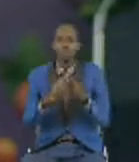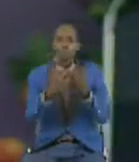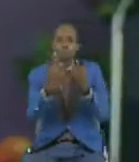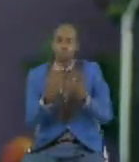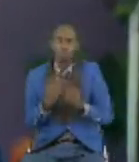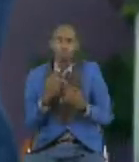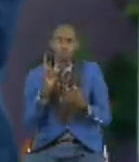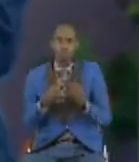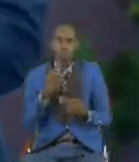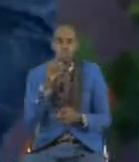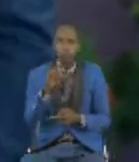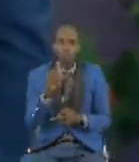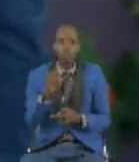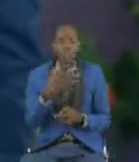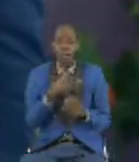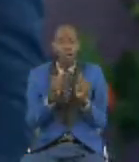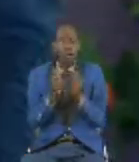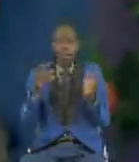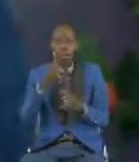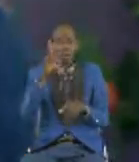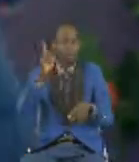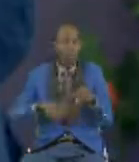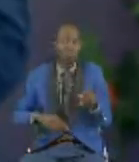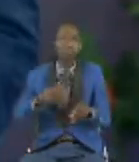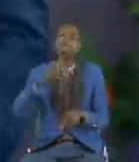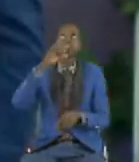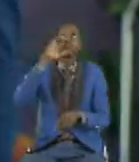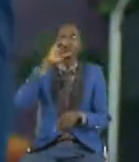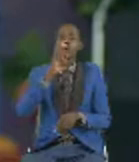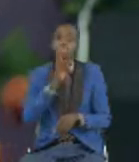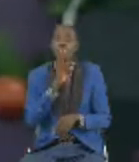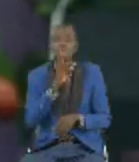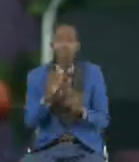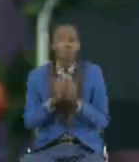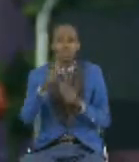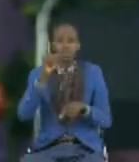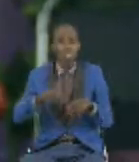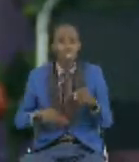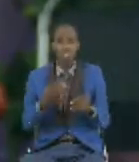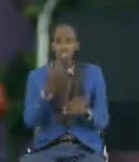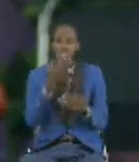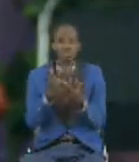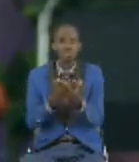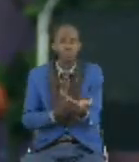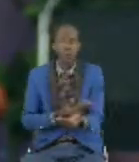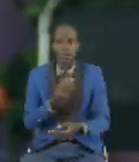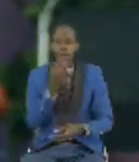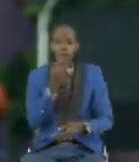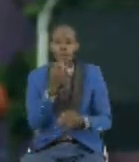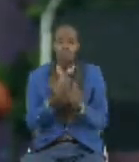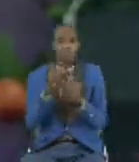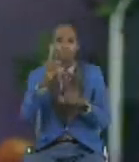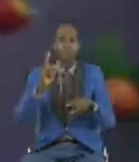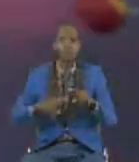toi, et sans toi, il ne peut pas boire d'eau, sans toi, il ne peut pas prendre le petit déjeuner, sans toi, il ne peut pas